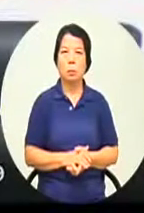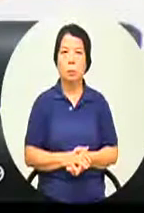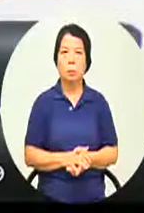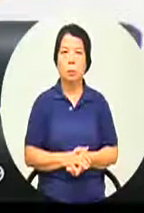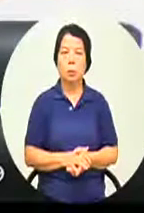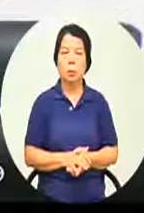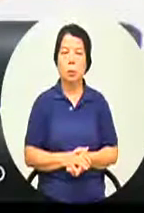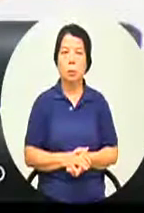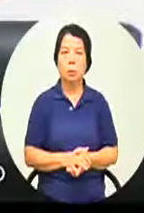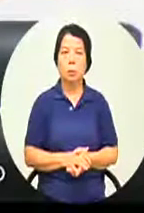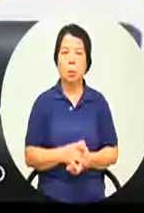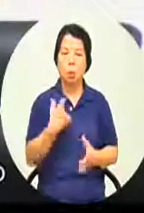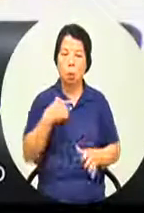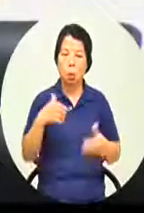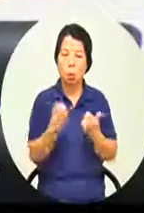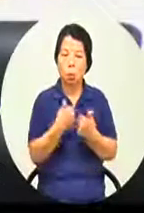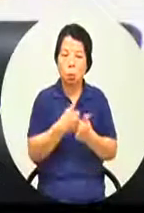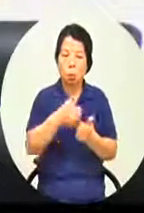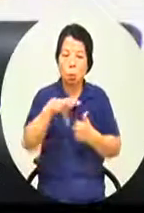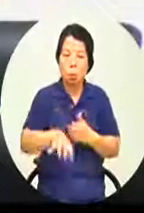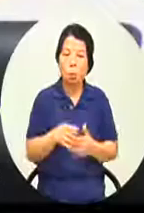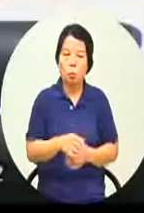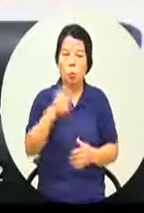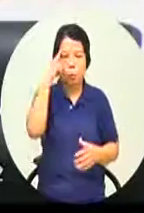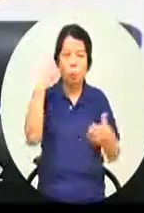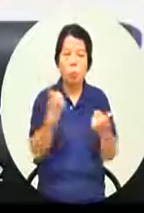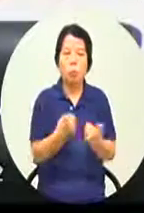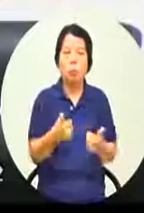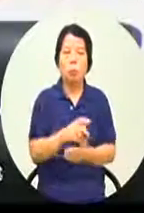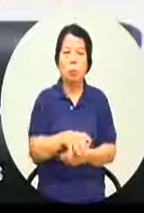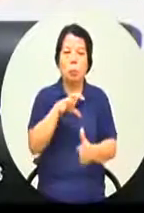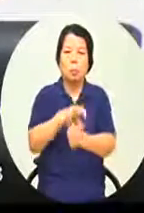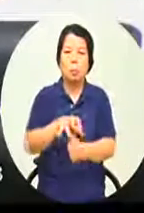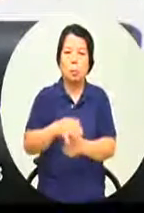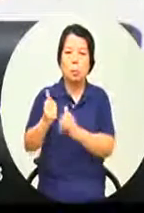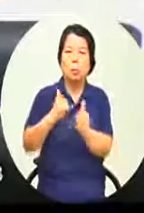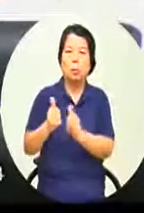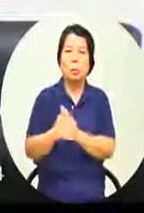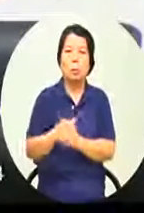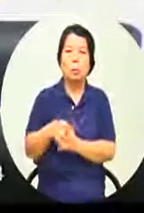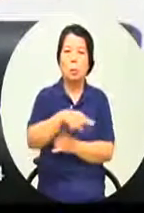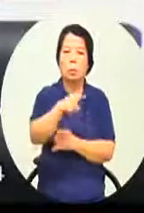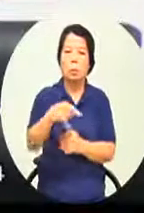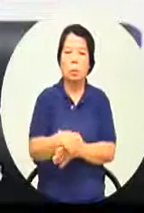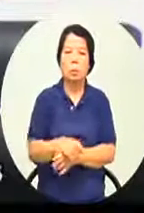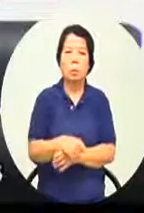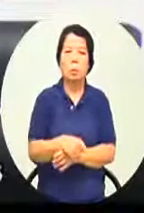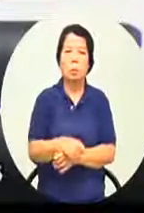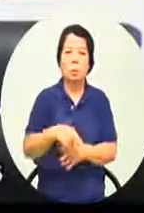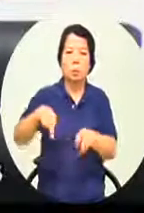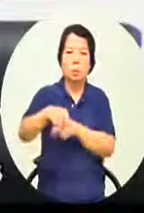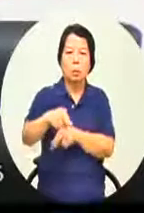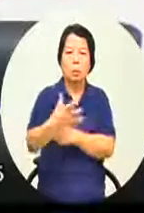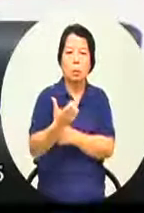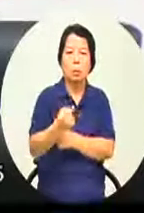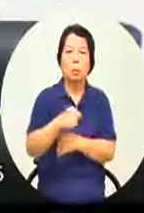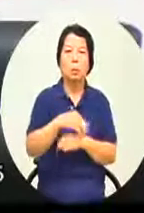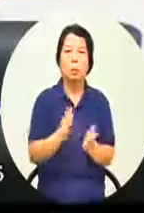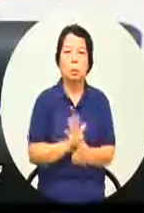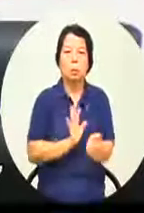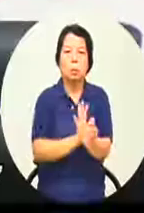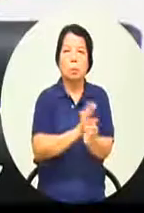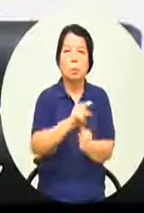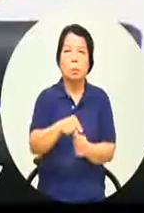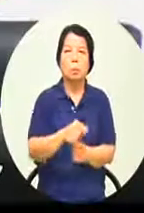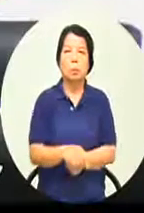当本席在大会反对你们限制了居民行的权利之后，你们后来有推出一项